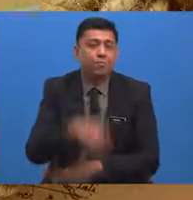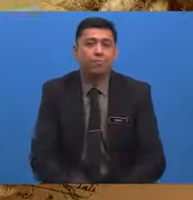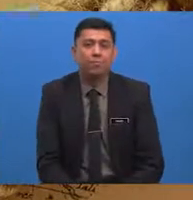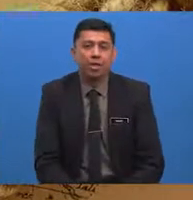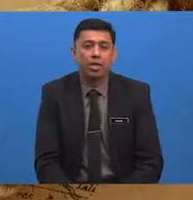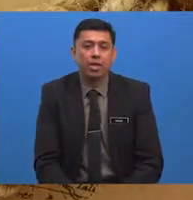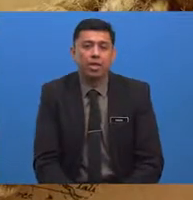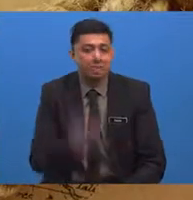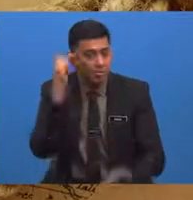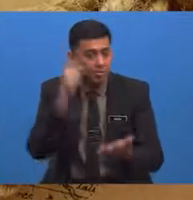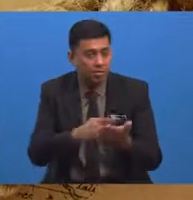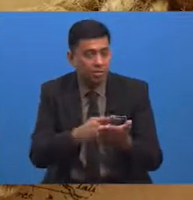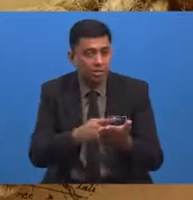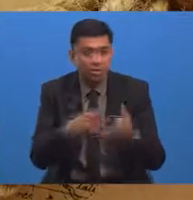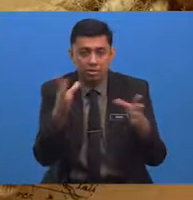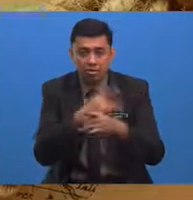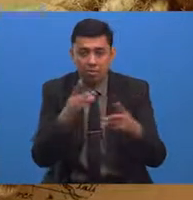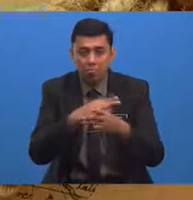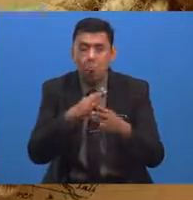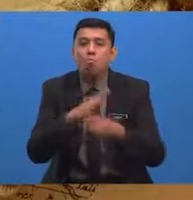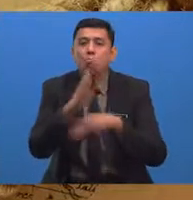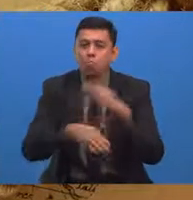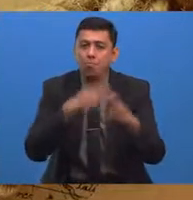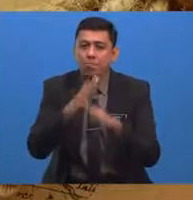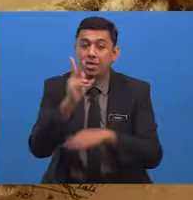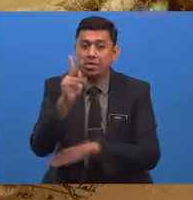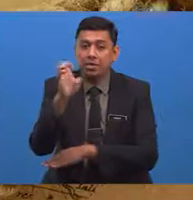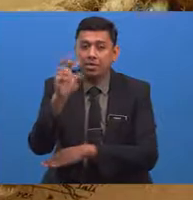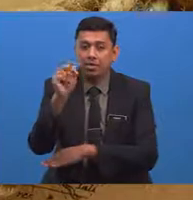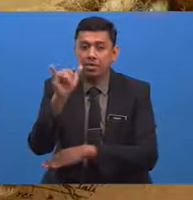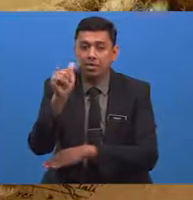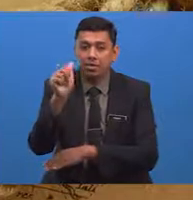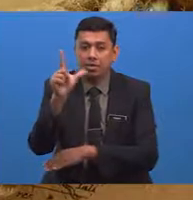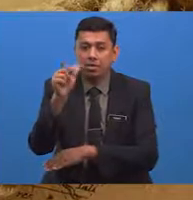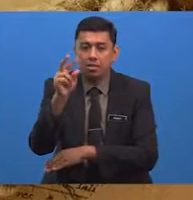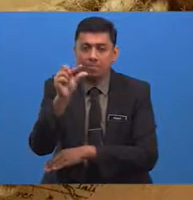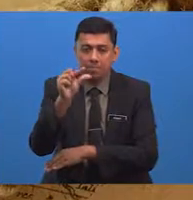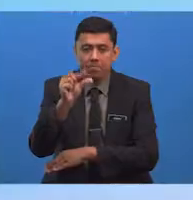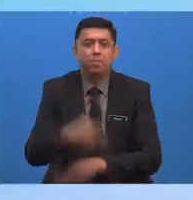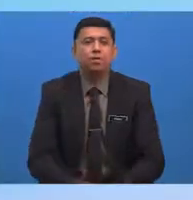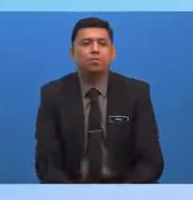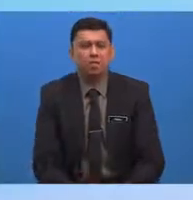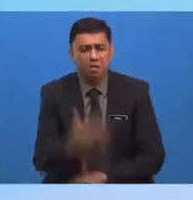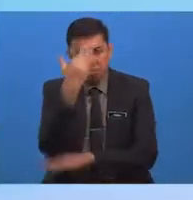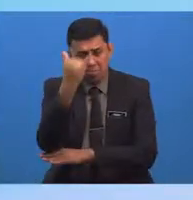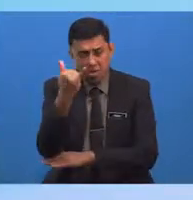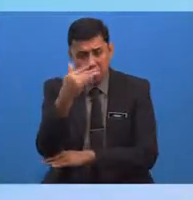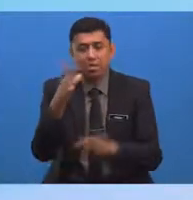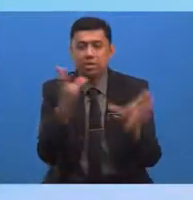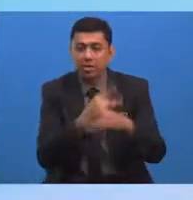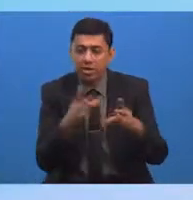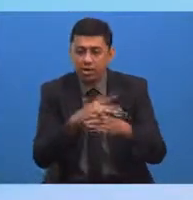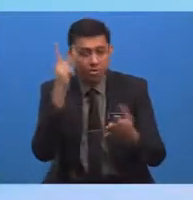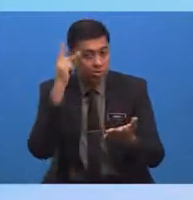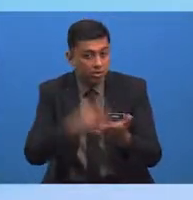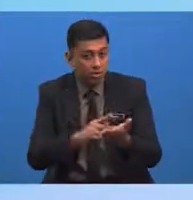dikenali sebagai Sarawak Bumi Kenyalang. Dapatkah murid-murid mengagak mengapa Sarawak dikenali